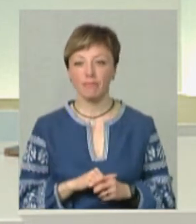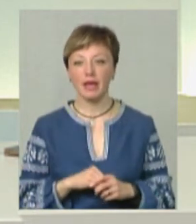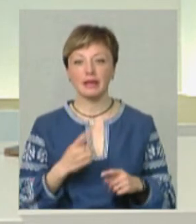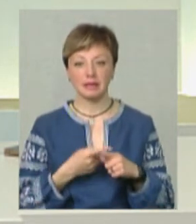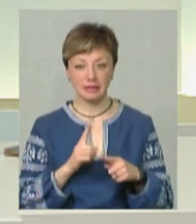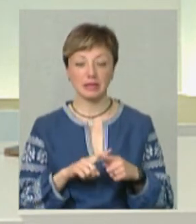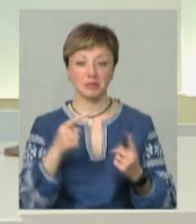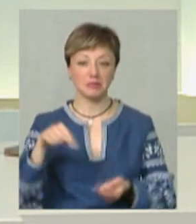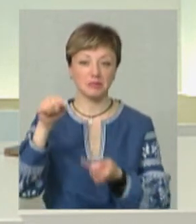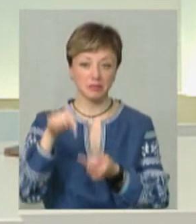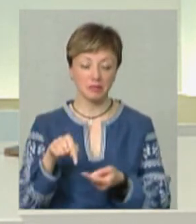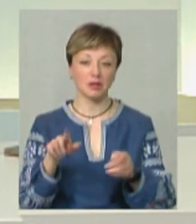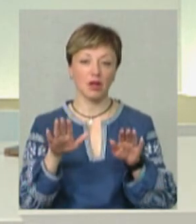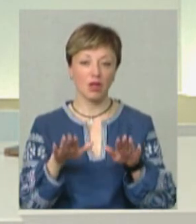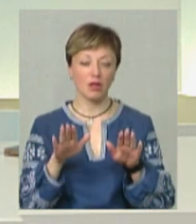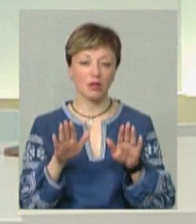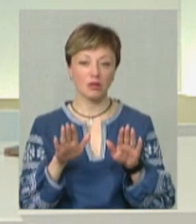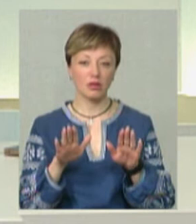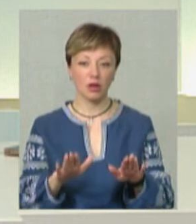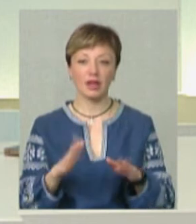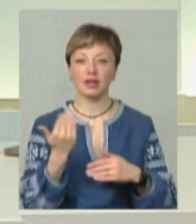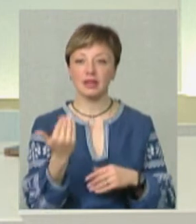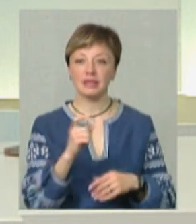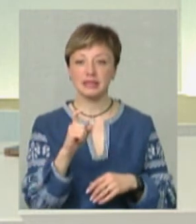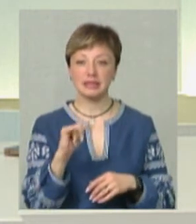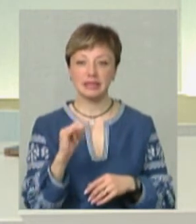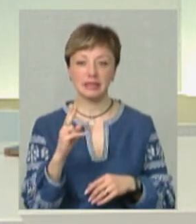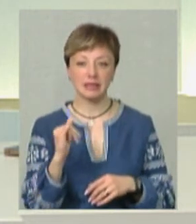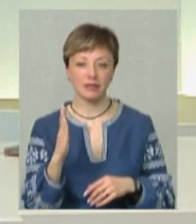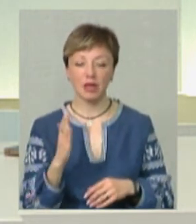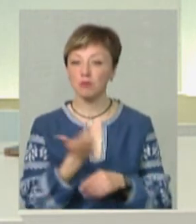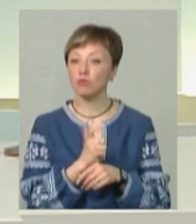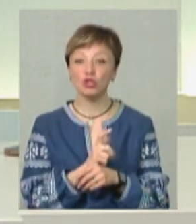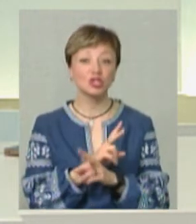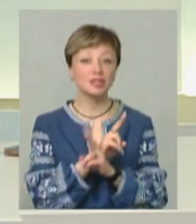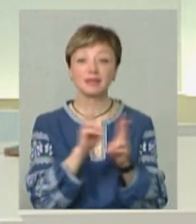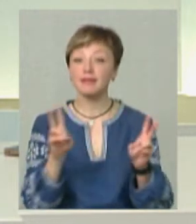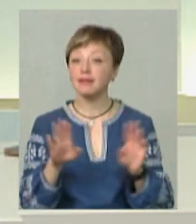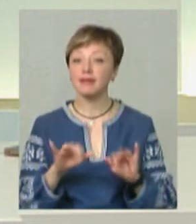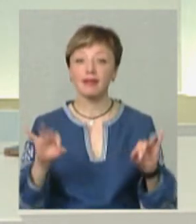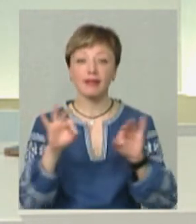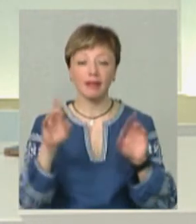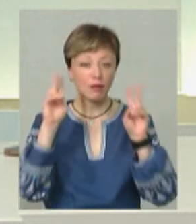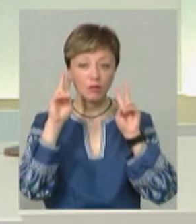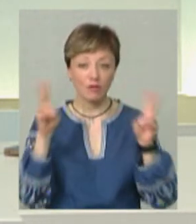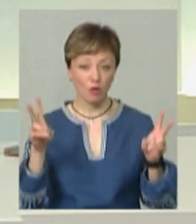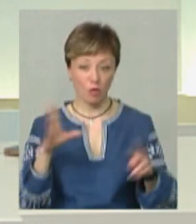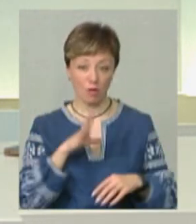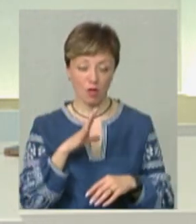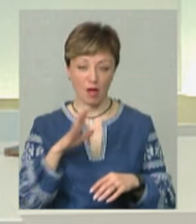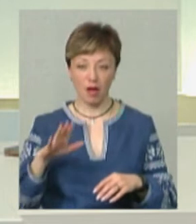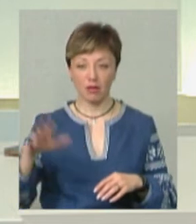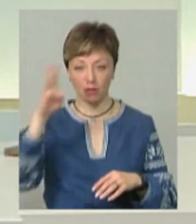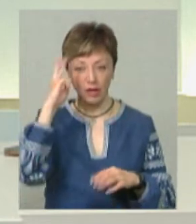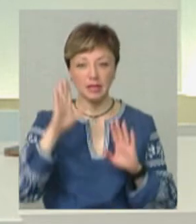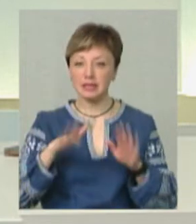Оце характерна локальна зіньківська вишивка, яка більше ніде не була відома на території